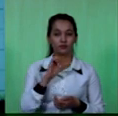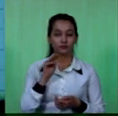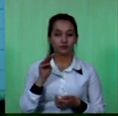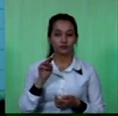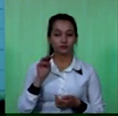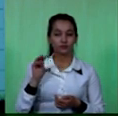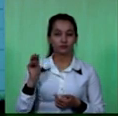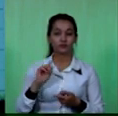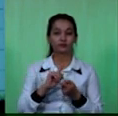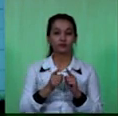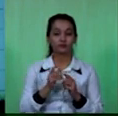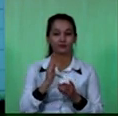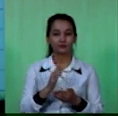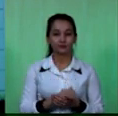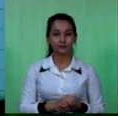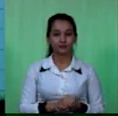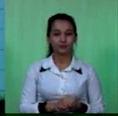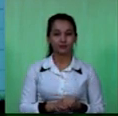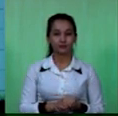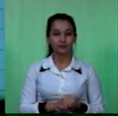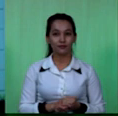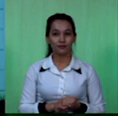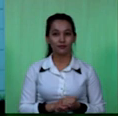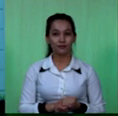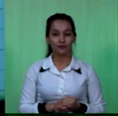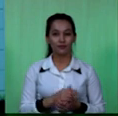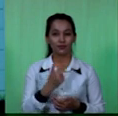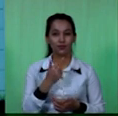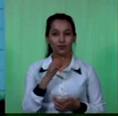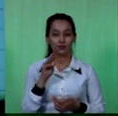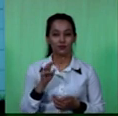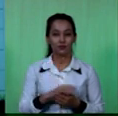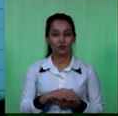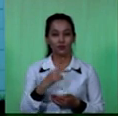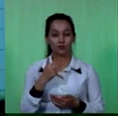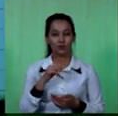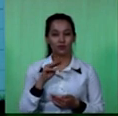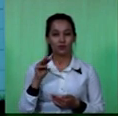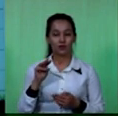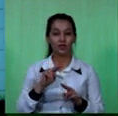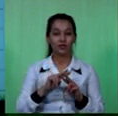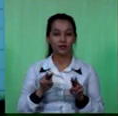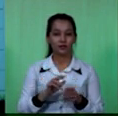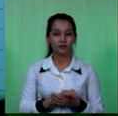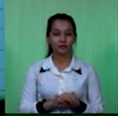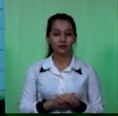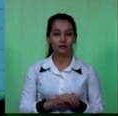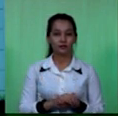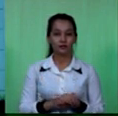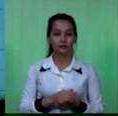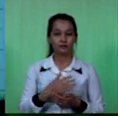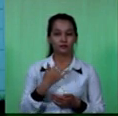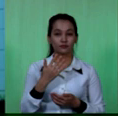santimetrlarni millimetrga aylantirib olamiz. Demak, 3 santimetrimiz 30 millimetrga teng.